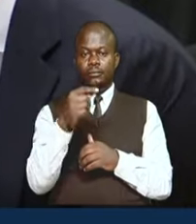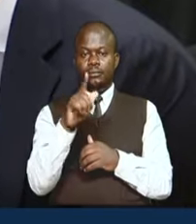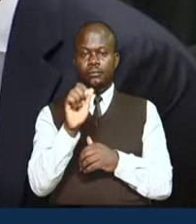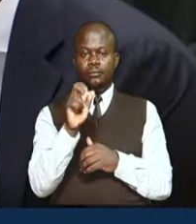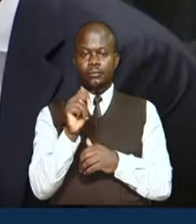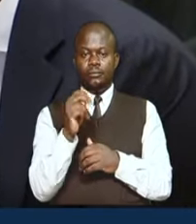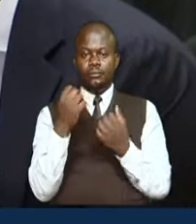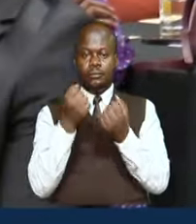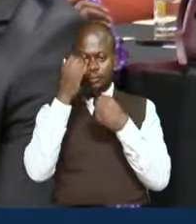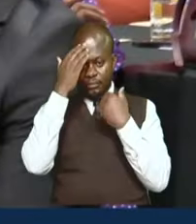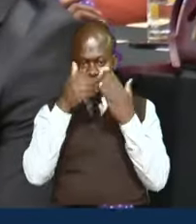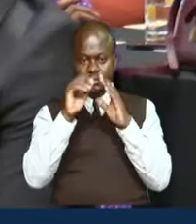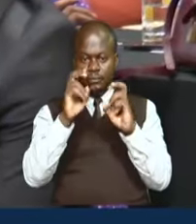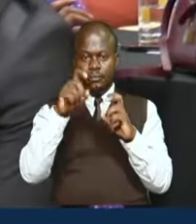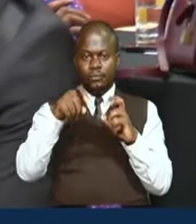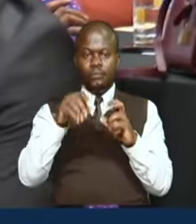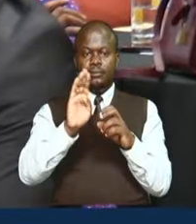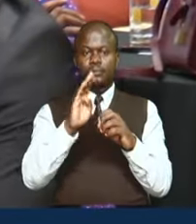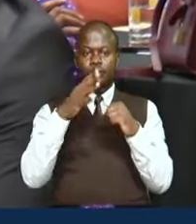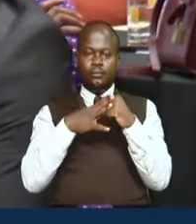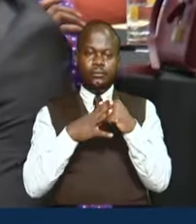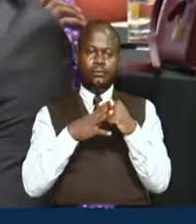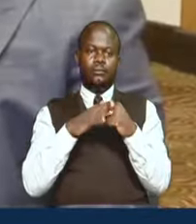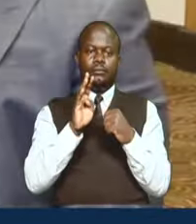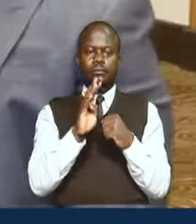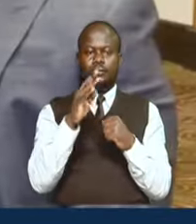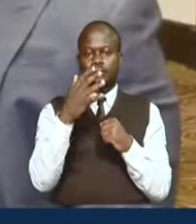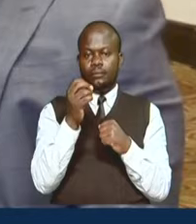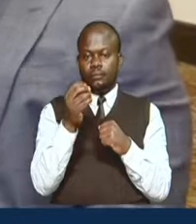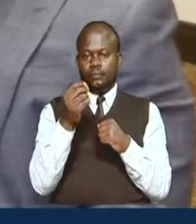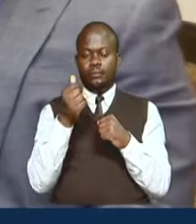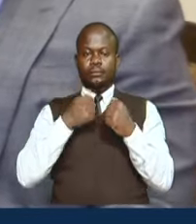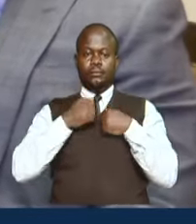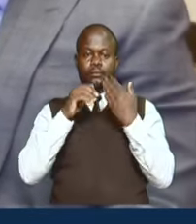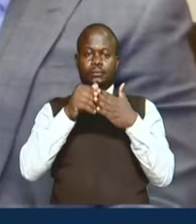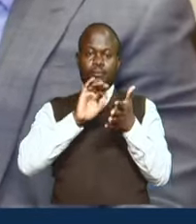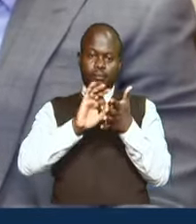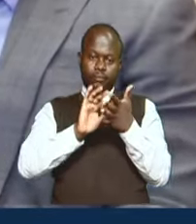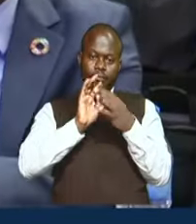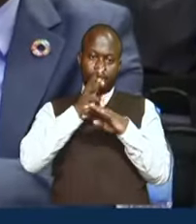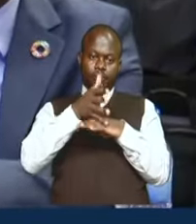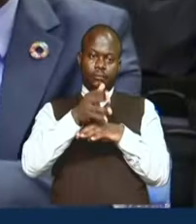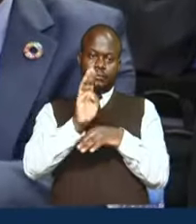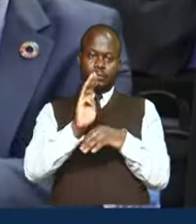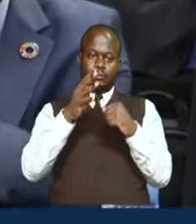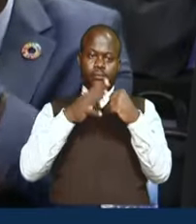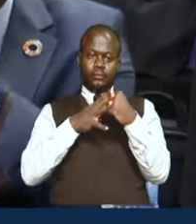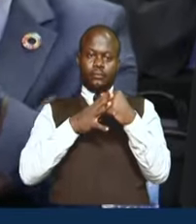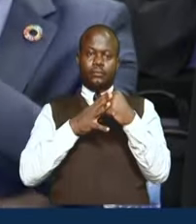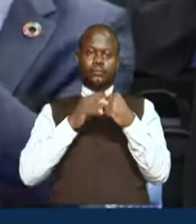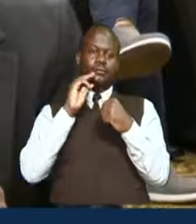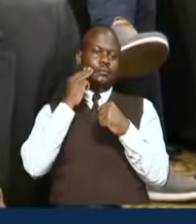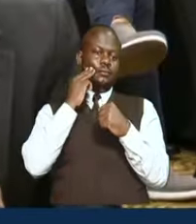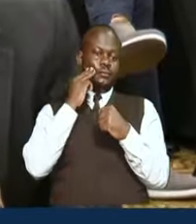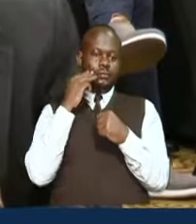kuko rarakenewe miliyari 9 na miliyoni 500 z'amafaranga y'u Rwanda ariko abiyandikishije barengeje miliyari 9 na